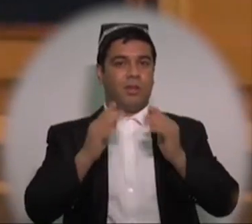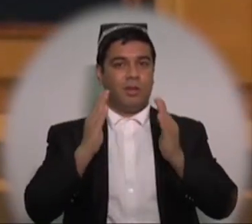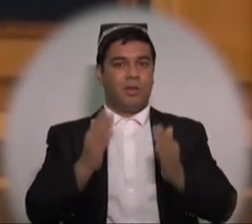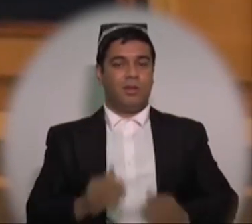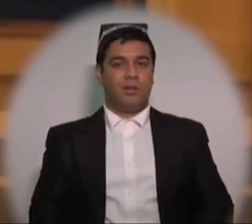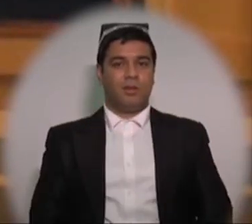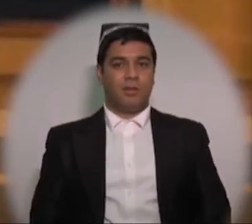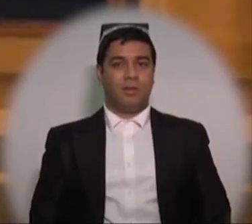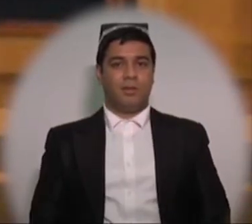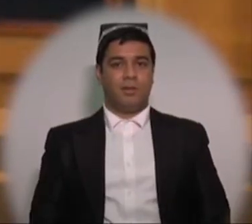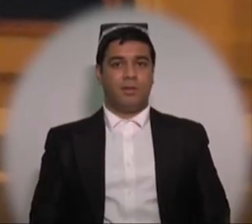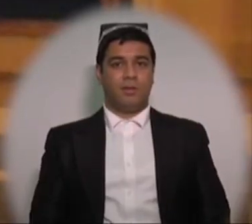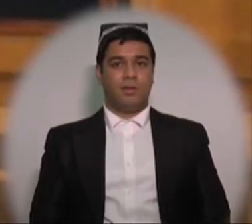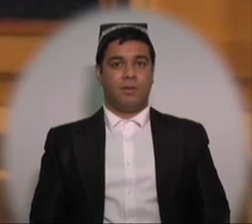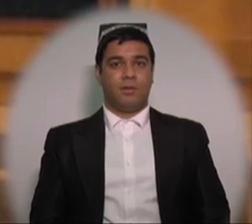bittasi.